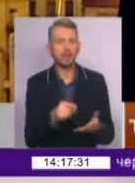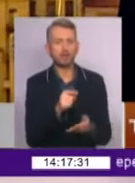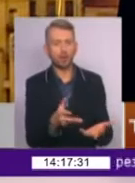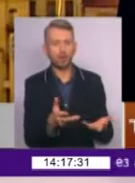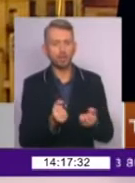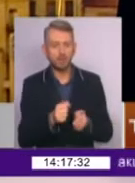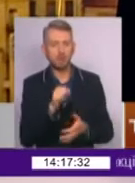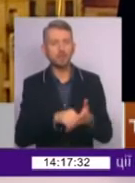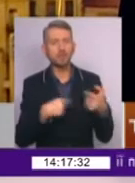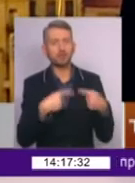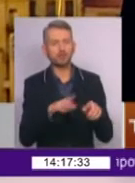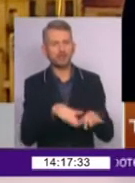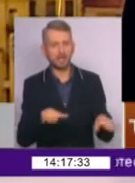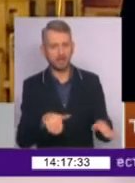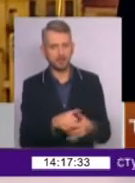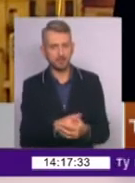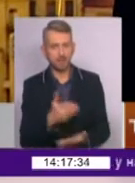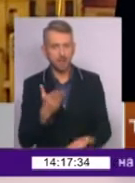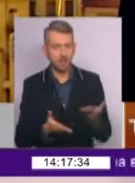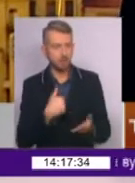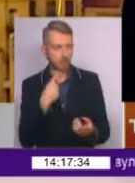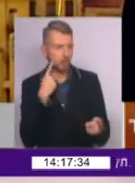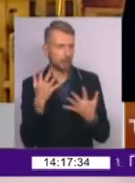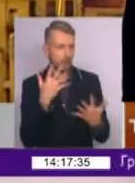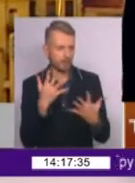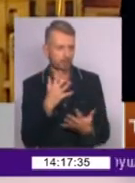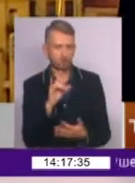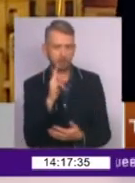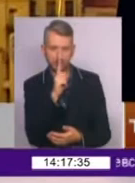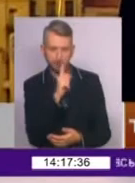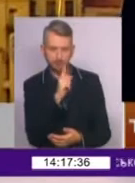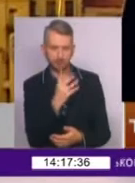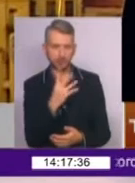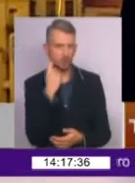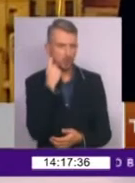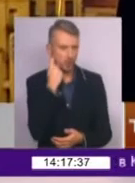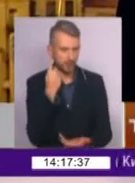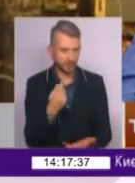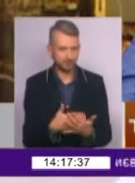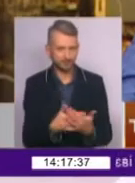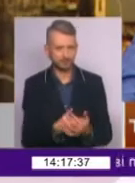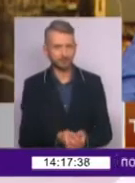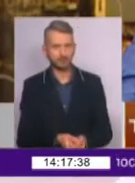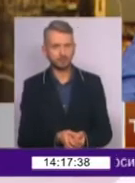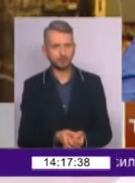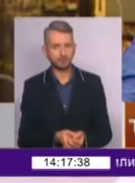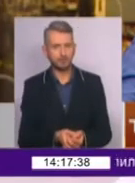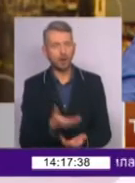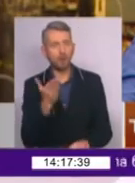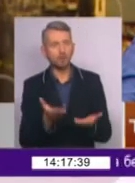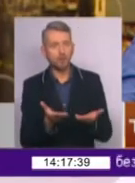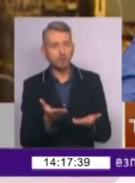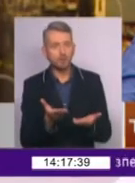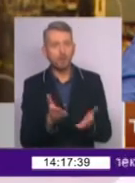отримує від інших дітей. Якщо ми собі уявимо маленьку дитину, там 4 років в садочку, можливо, дітей